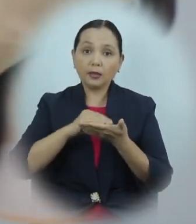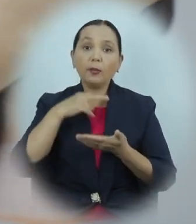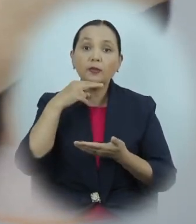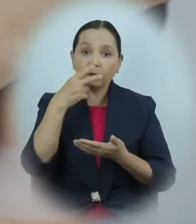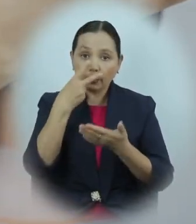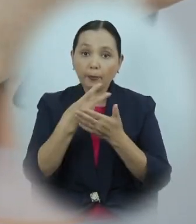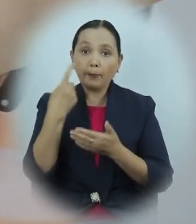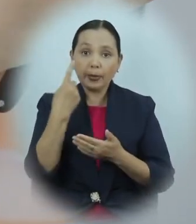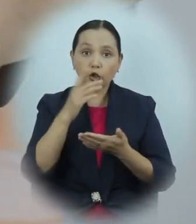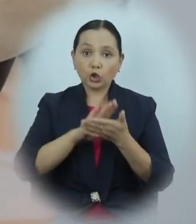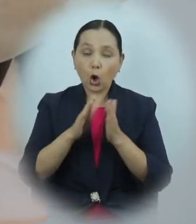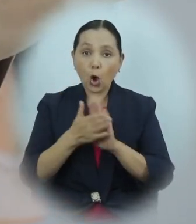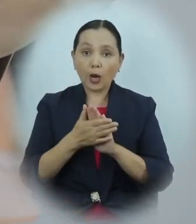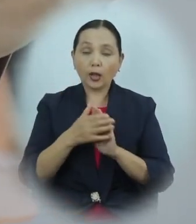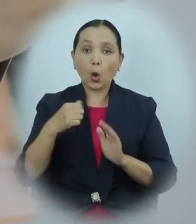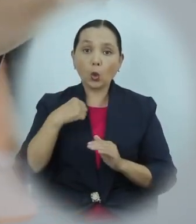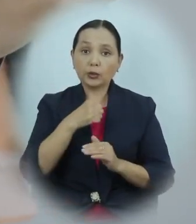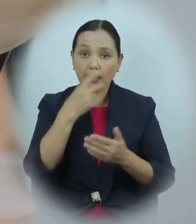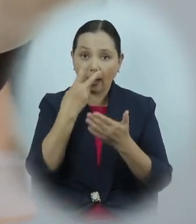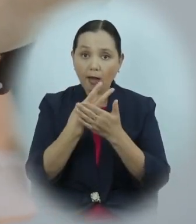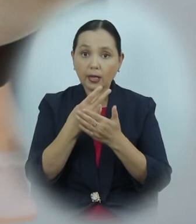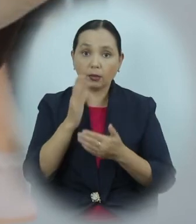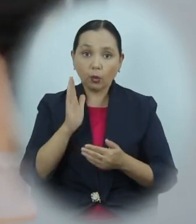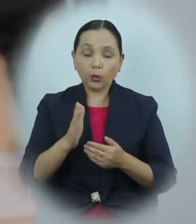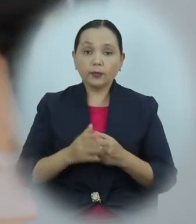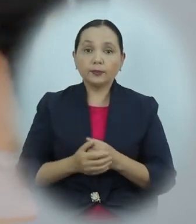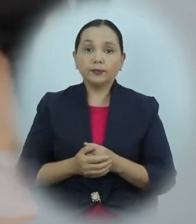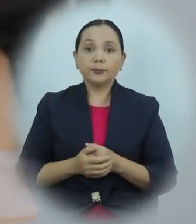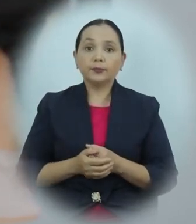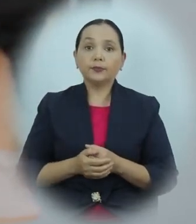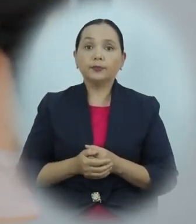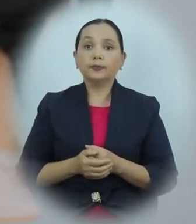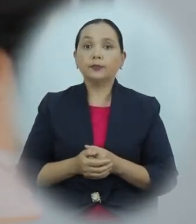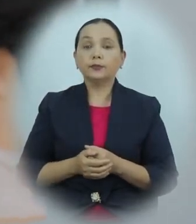ko'rsataman. Birinchi holat o'zingizga tig' sizga qarab tursa, birinchi holat.